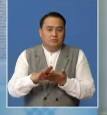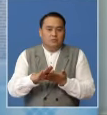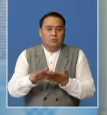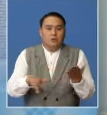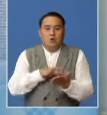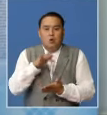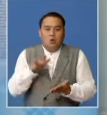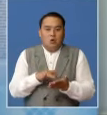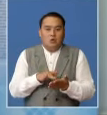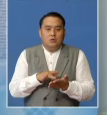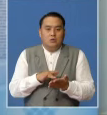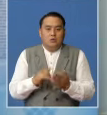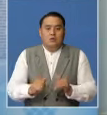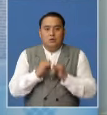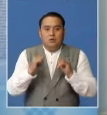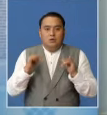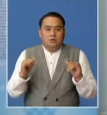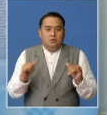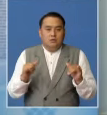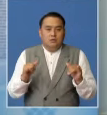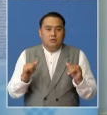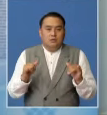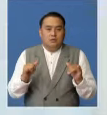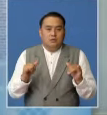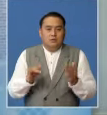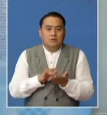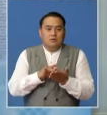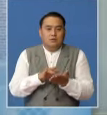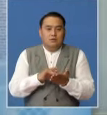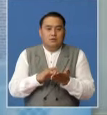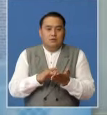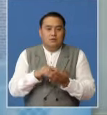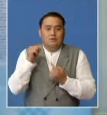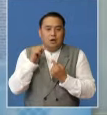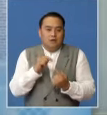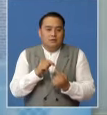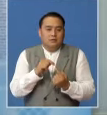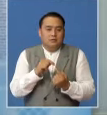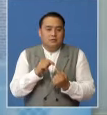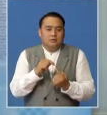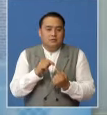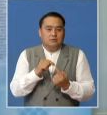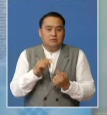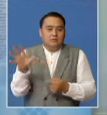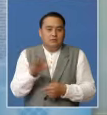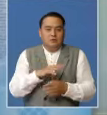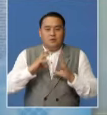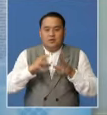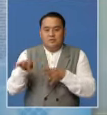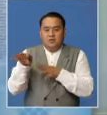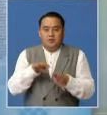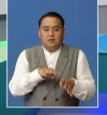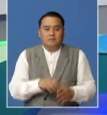городом, развитым, с развитым туризмом и будет соответствовать всем мировым стандартам.